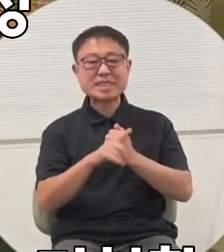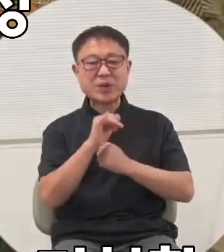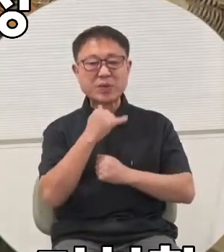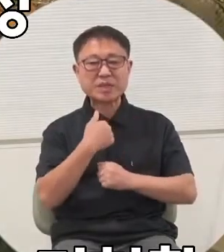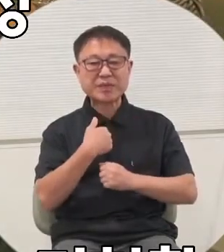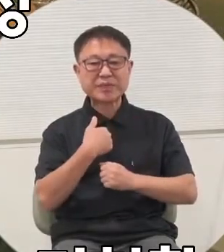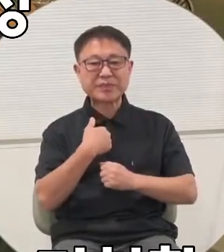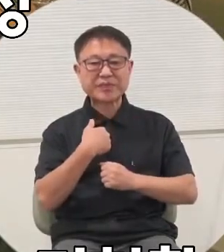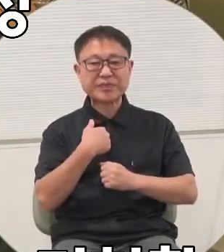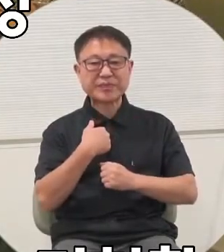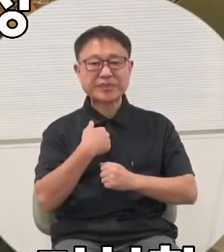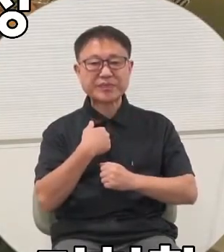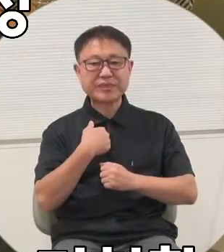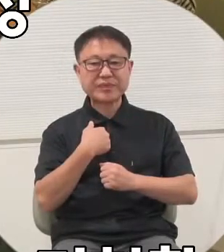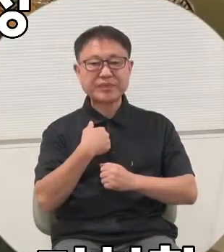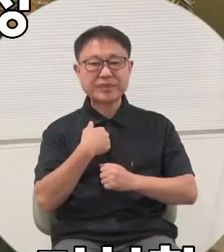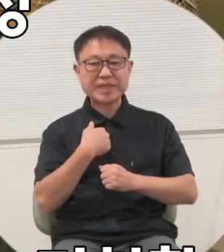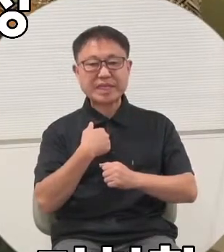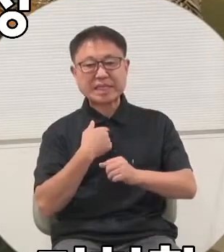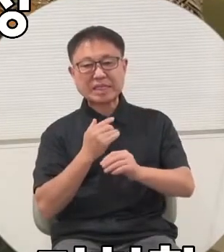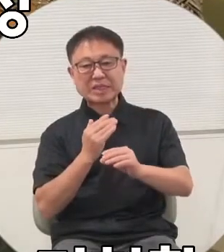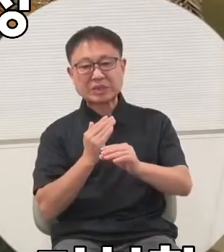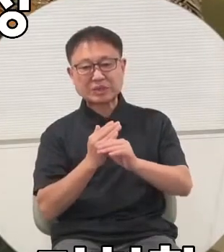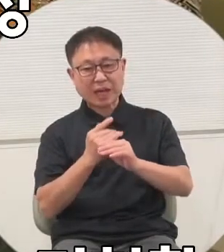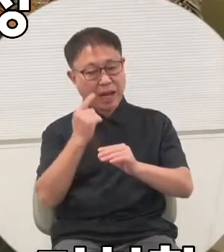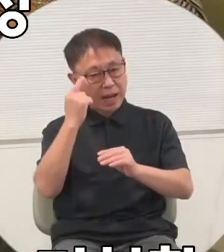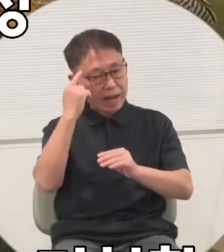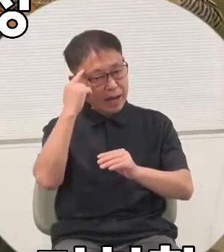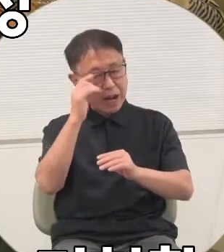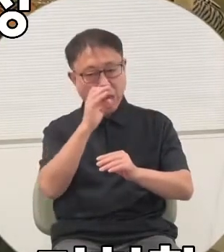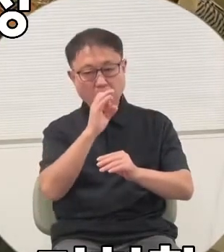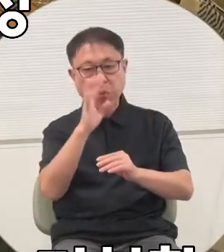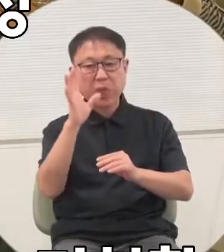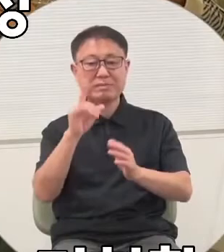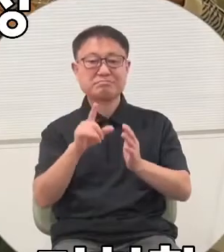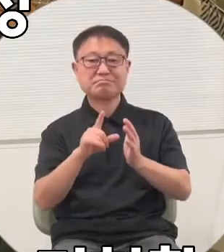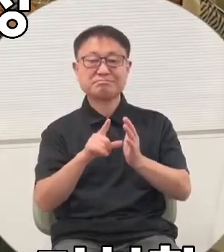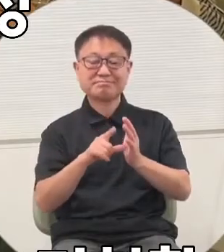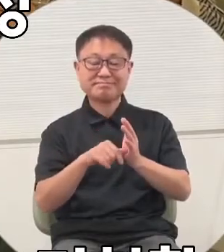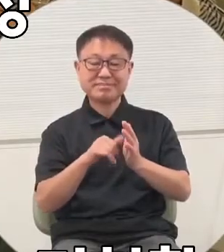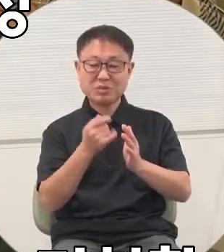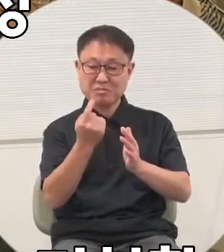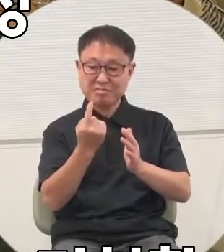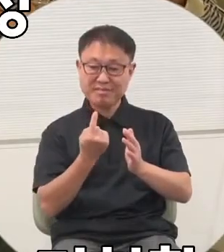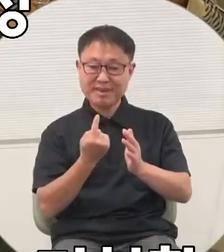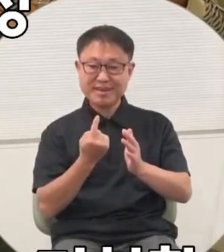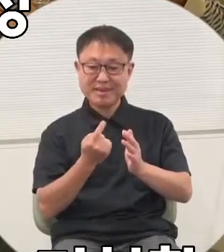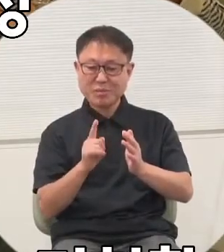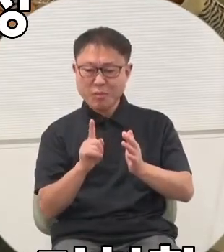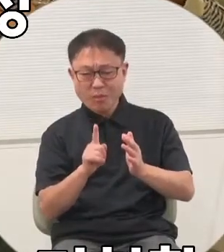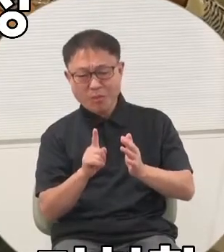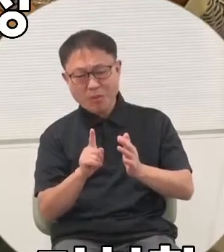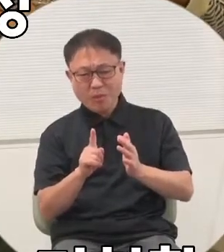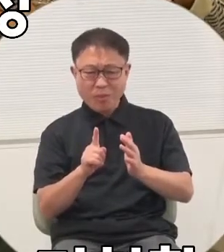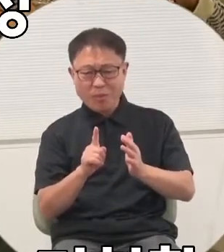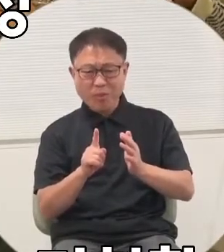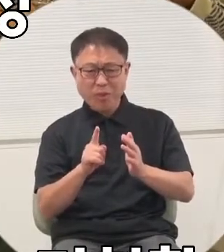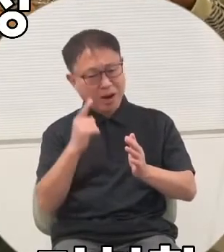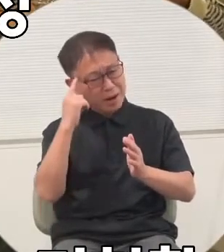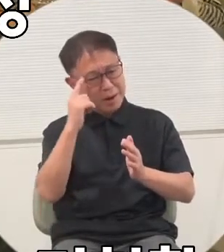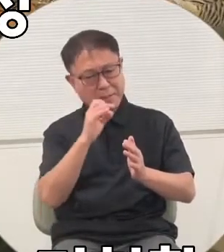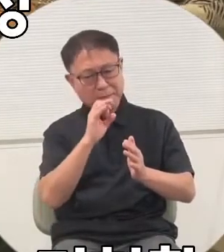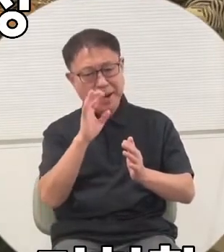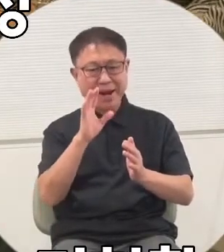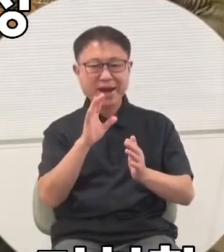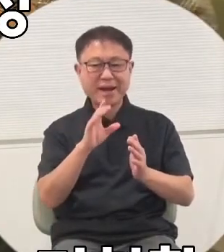저는 약간 중간에 멘붕 시기가 좀 있어가지고 뭐 해야 되지 이러면서 약간 멍